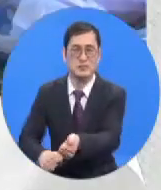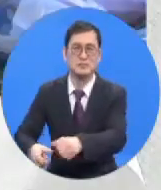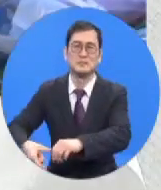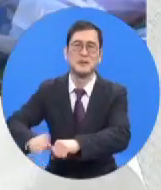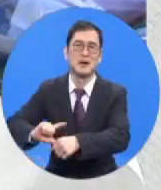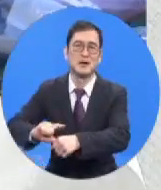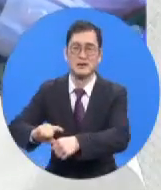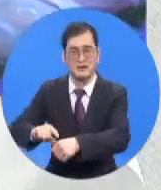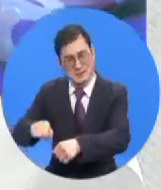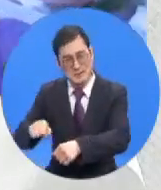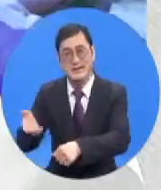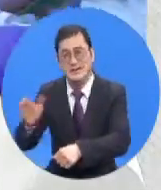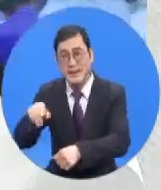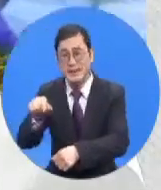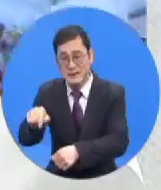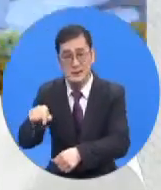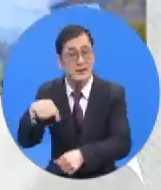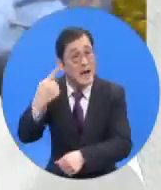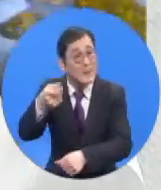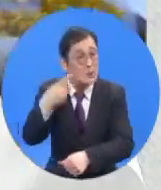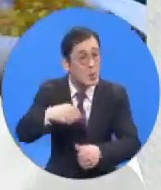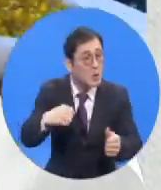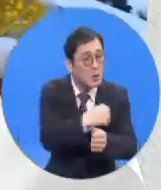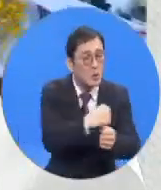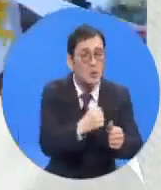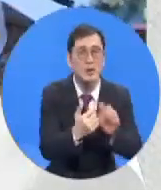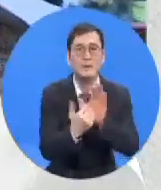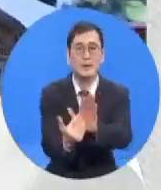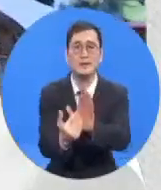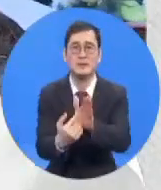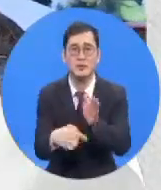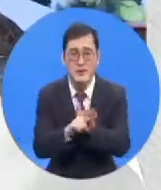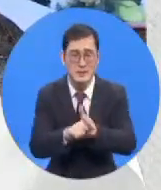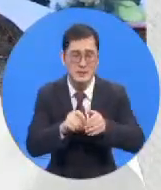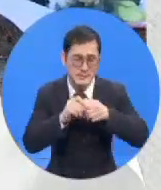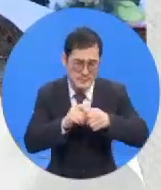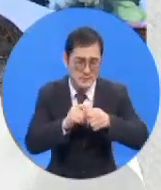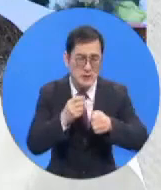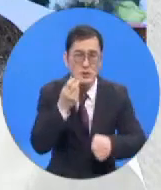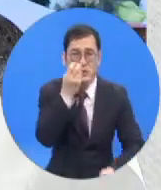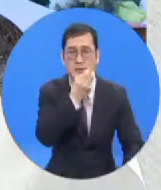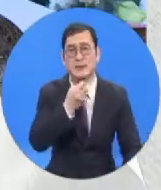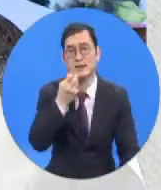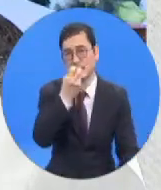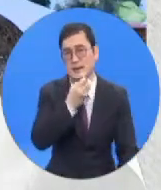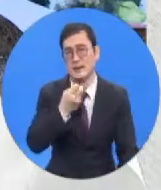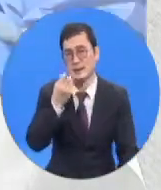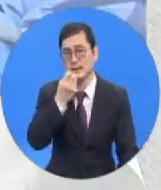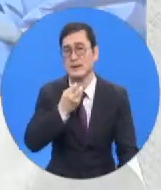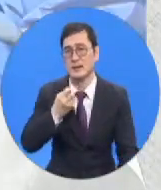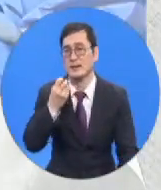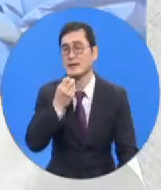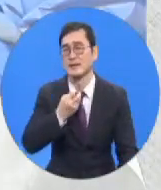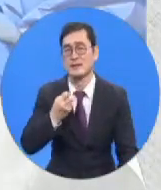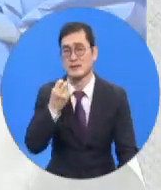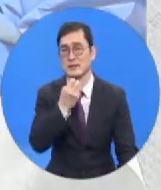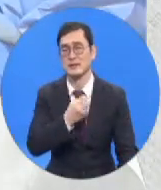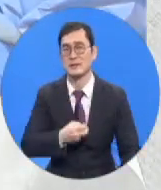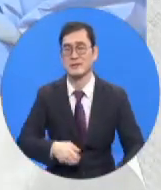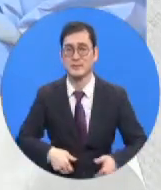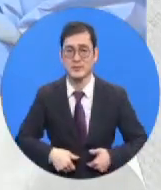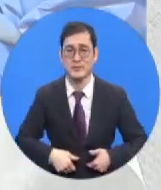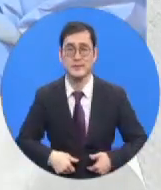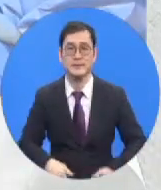있을 가능성이 상당히 있기 때문에 지금이라도 좀 늦었지만 그 반드시 체크를 갖다 해야 될 것 같고요. 그